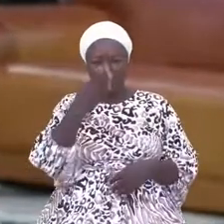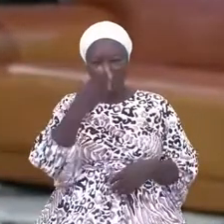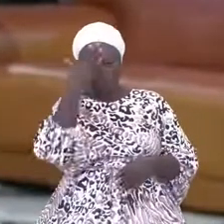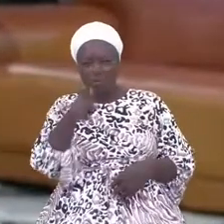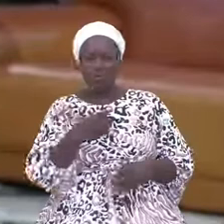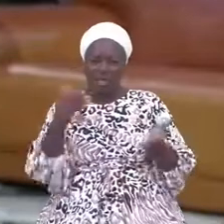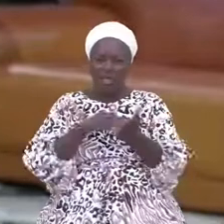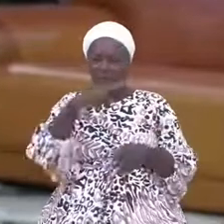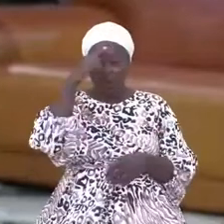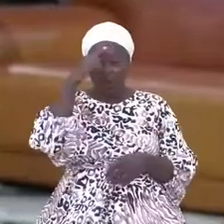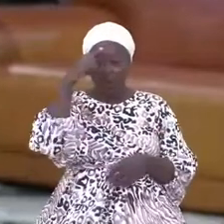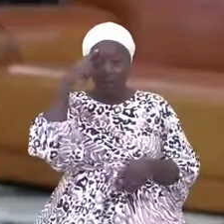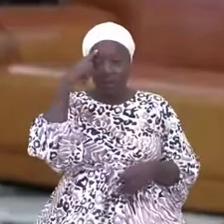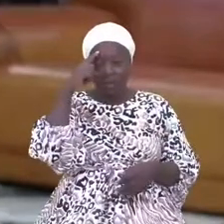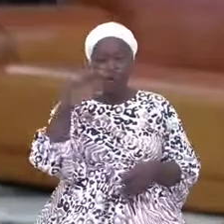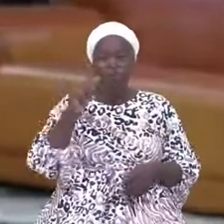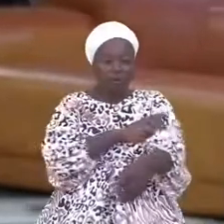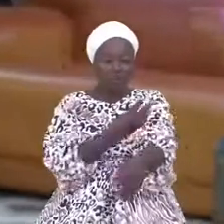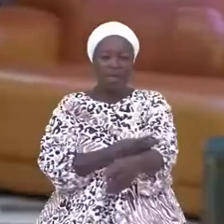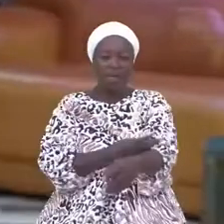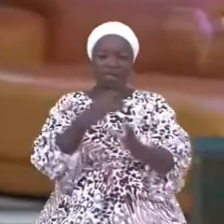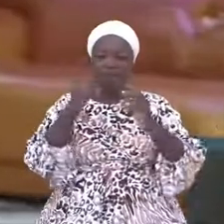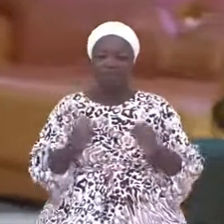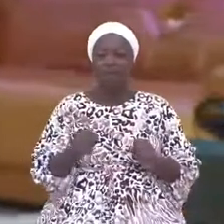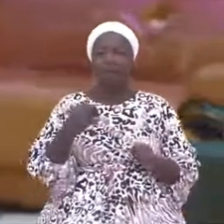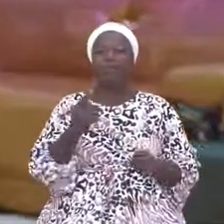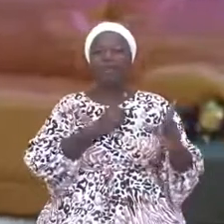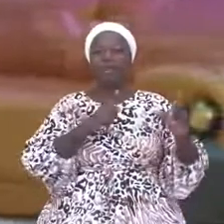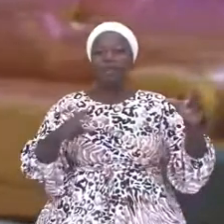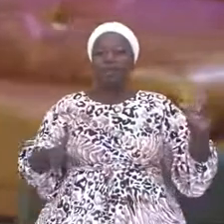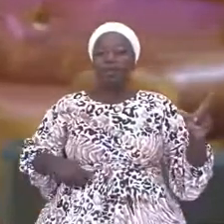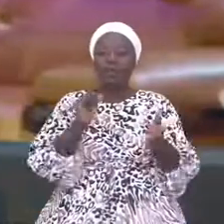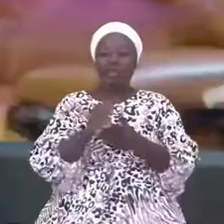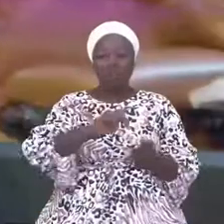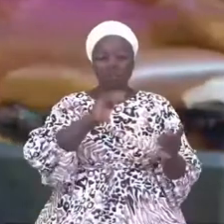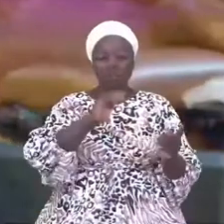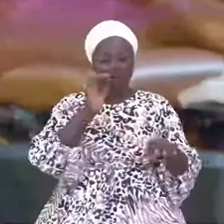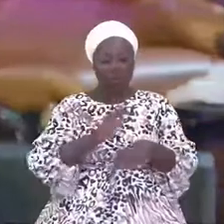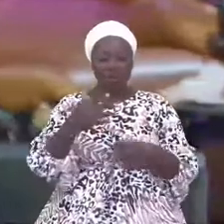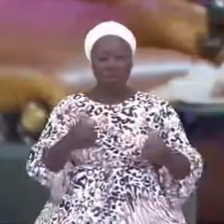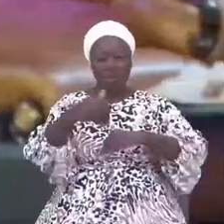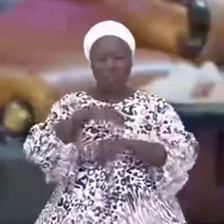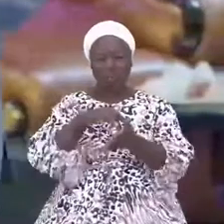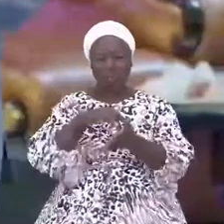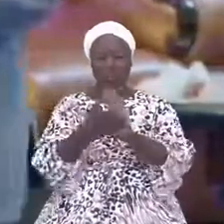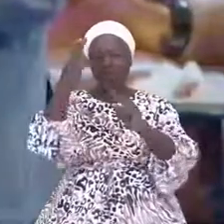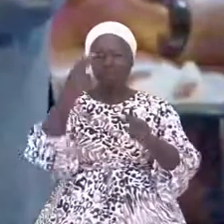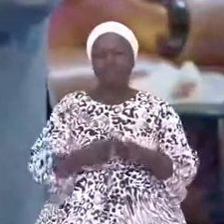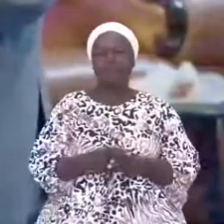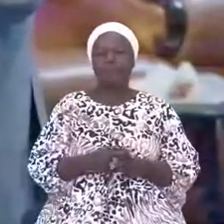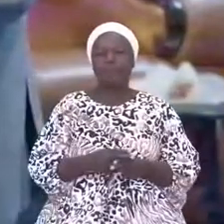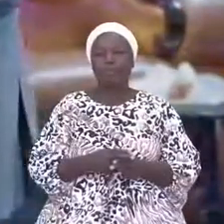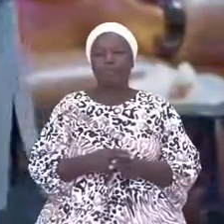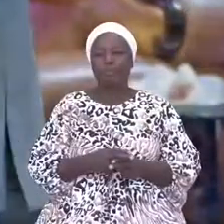verront demain, ils peuvent ne pas te reconnaître. À cause de la grande puissance du Seigneur qui